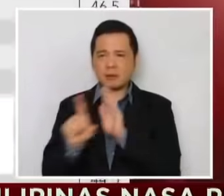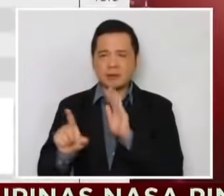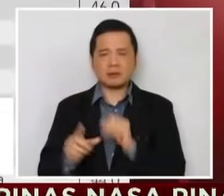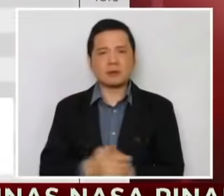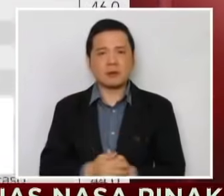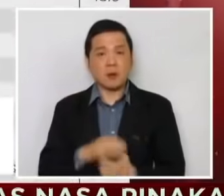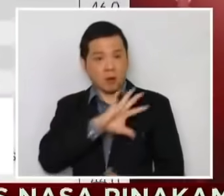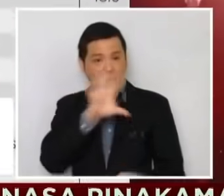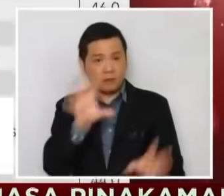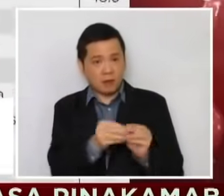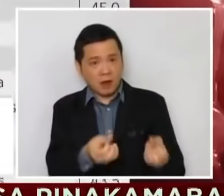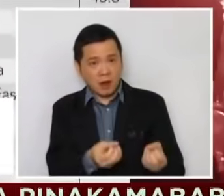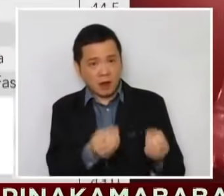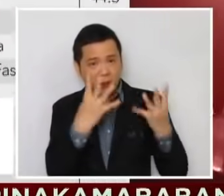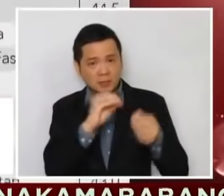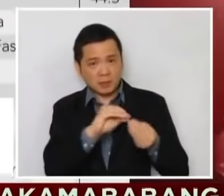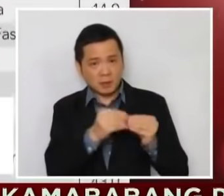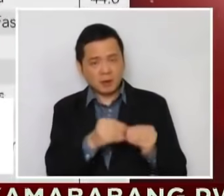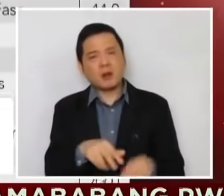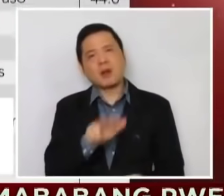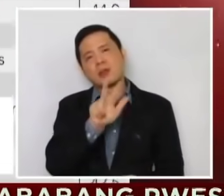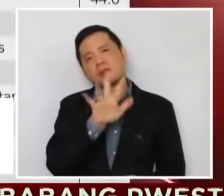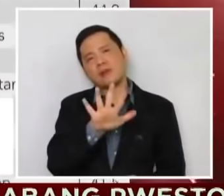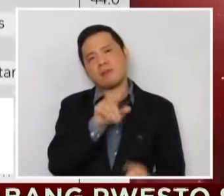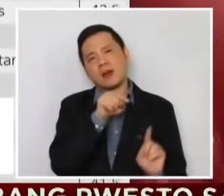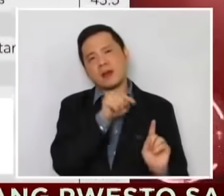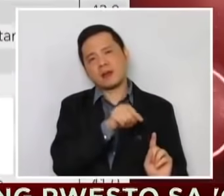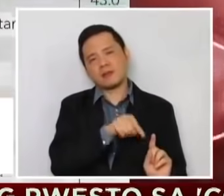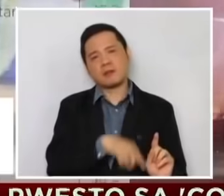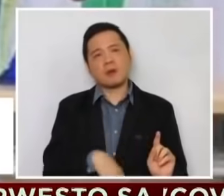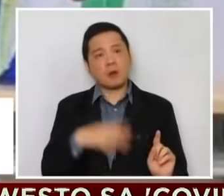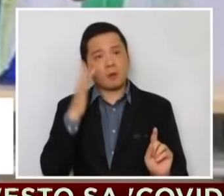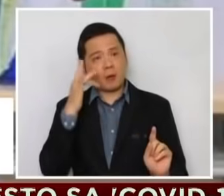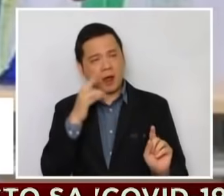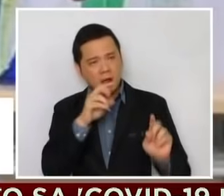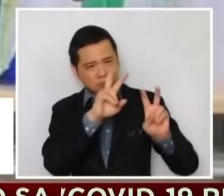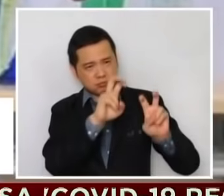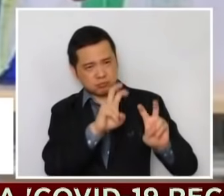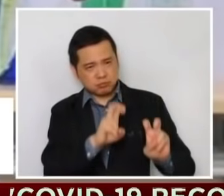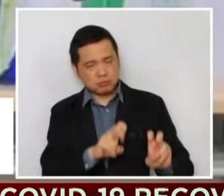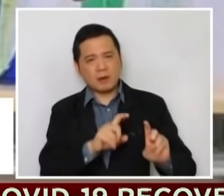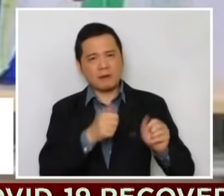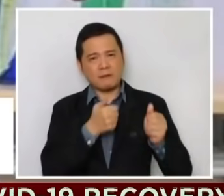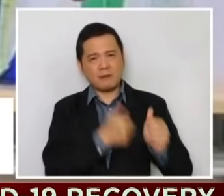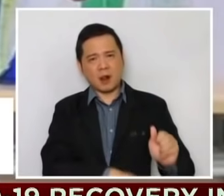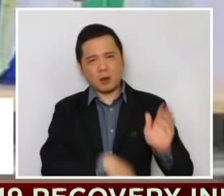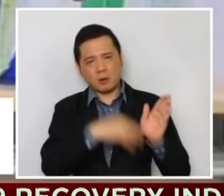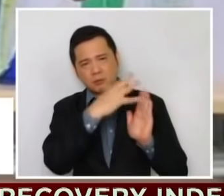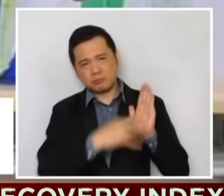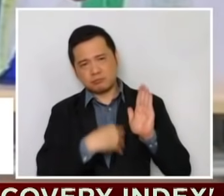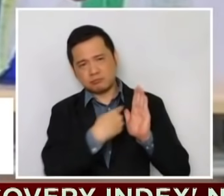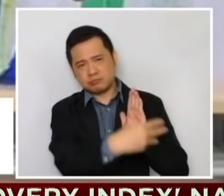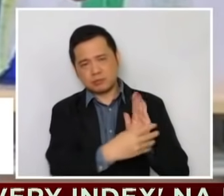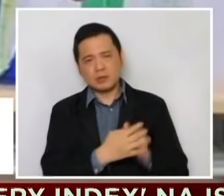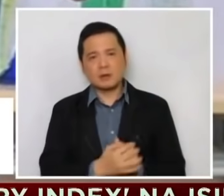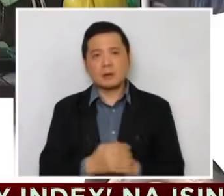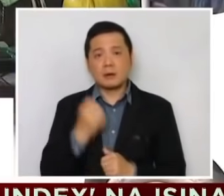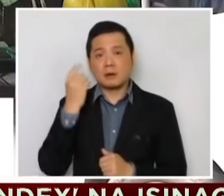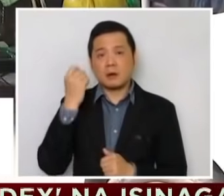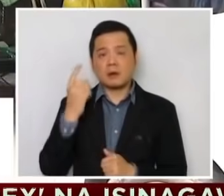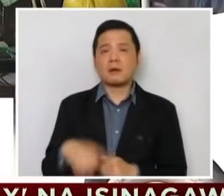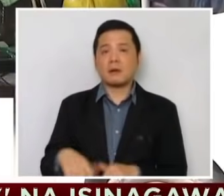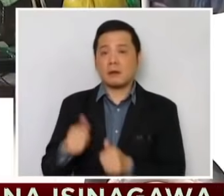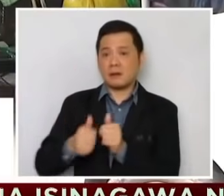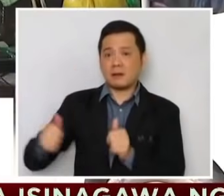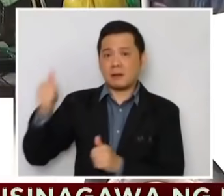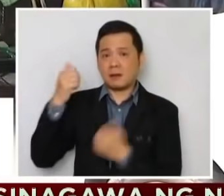na 30.5 ang Pilipinas base sa tinig ng metrics. Pero giit ni Health Spokesperson Maria Rosario Vergere,